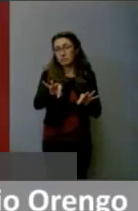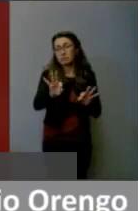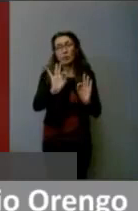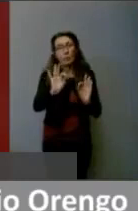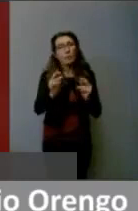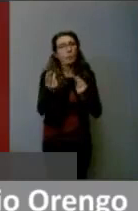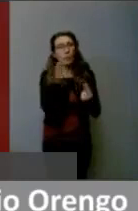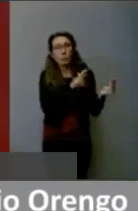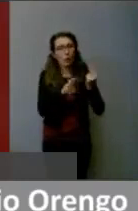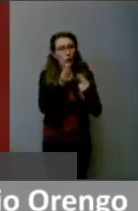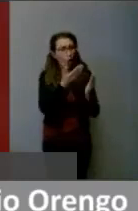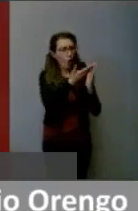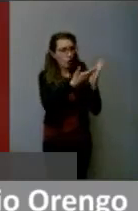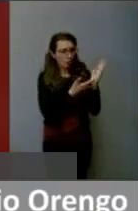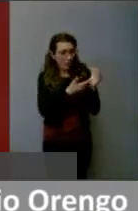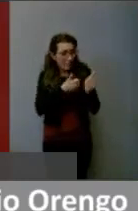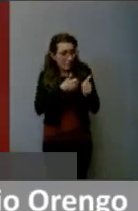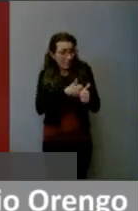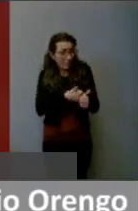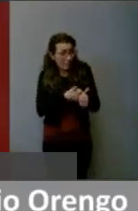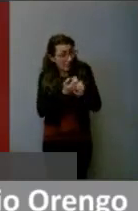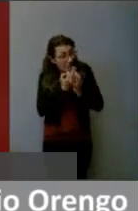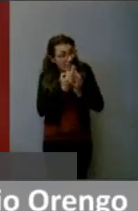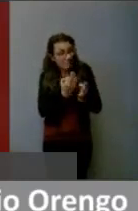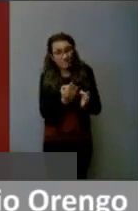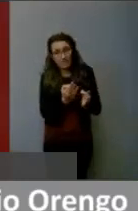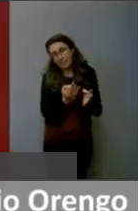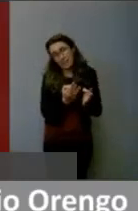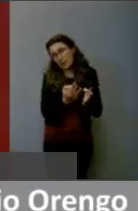stato indicato. Però io ho